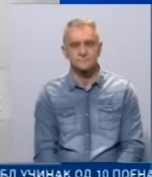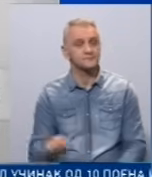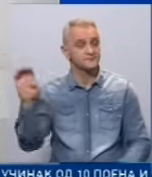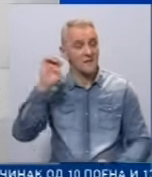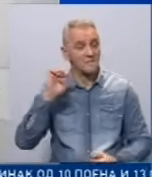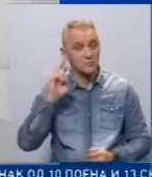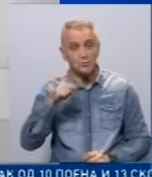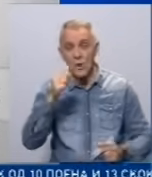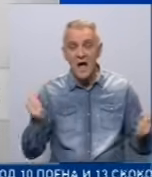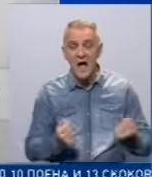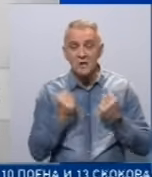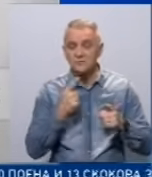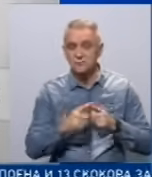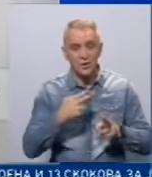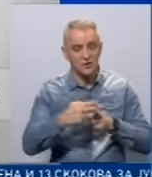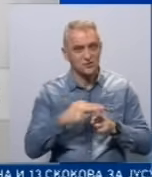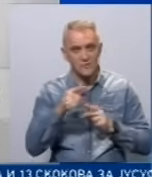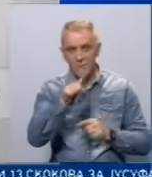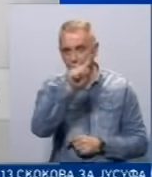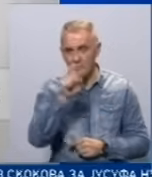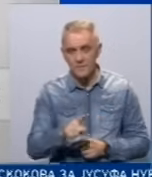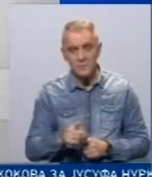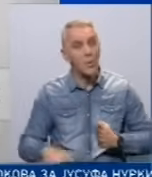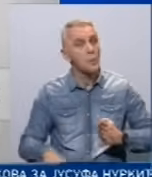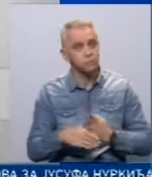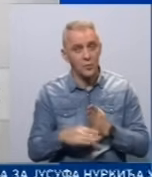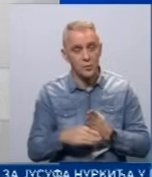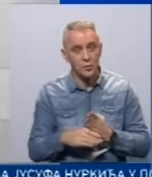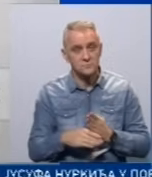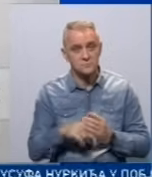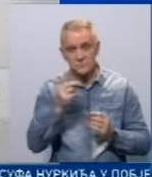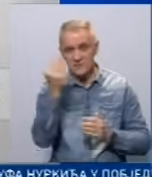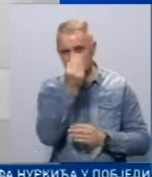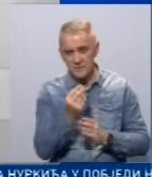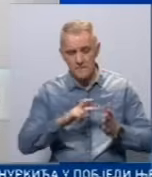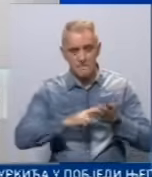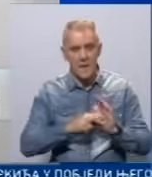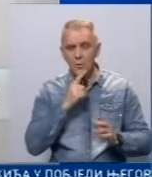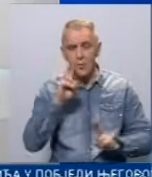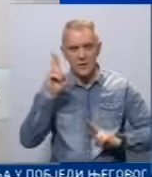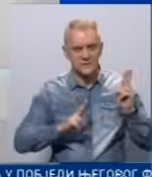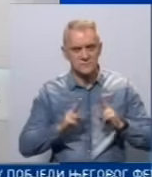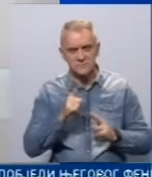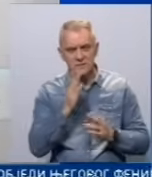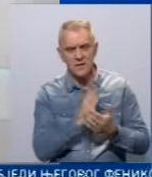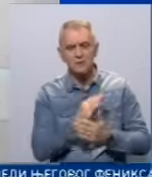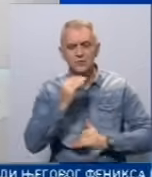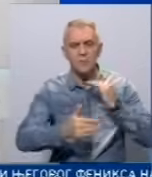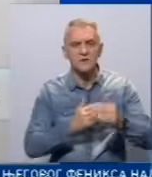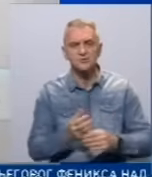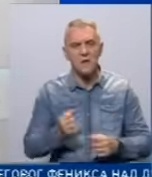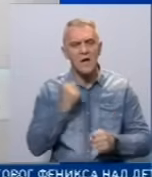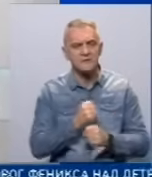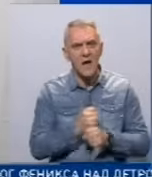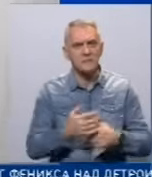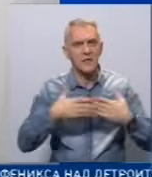Evropska unija se angažovala u vezi sa rješavanjem ovog pitanja. Pomogli smo izradu nacrta plana koji je razmatrao načine za unapređenje funkcionisanja i